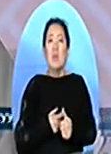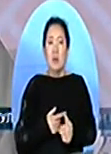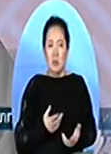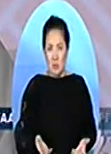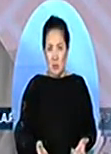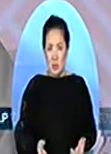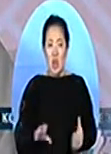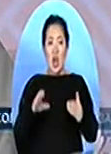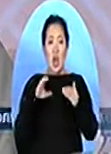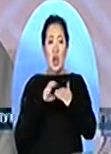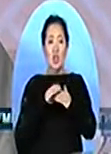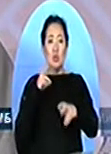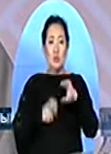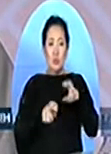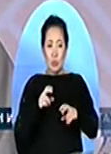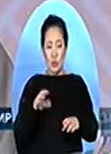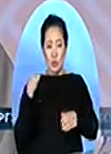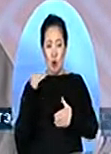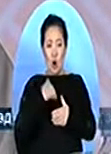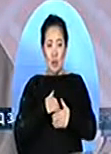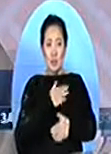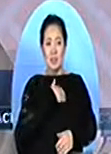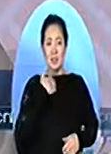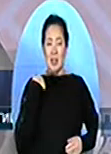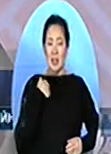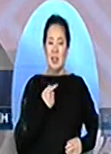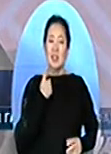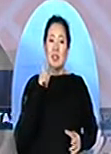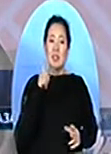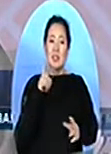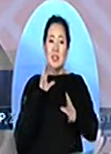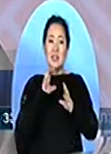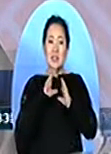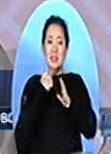Иргэдийн үйлдвэрийн орлогч гэд сарын хүн сайд хэлүүлээ